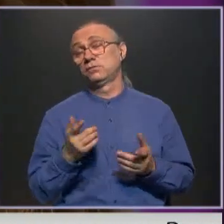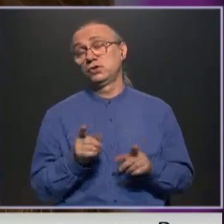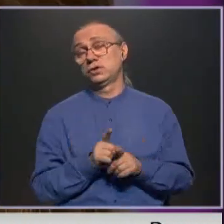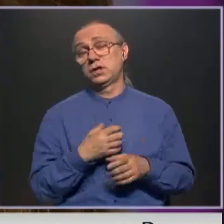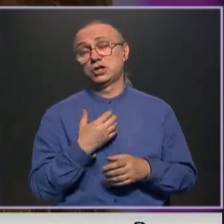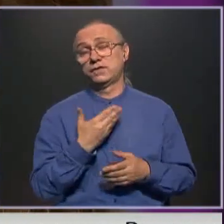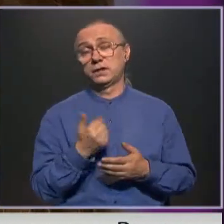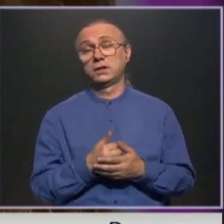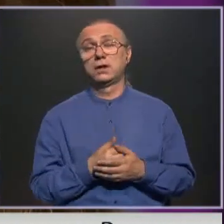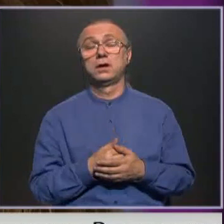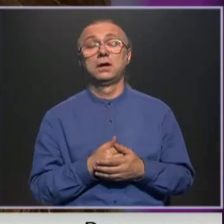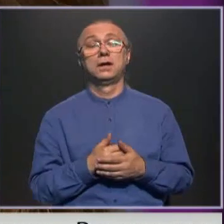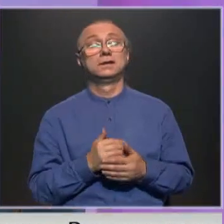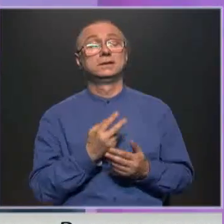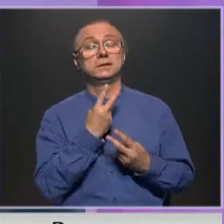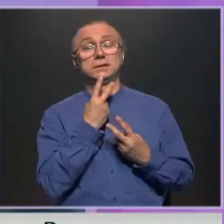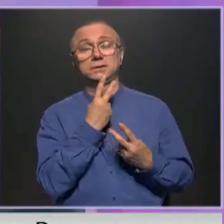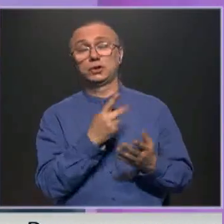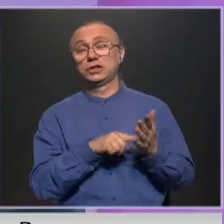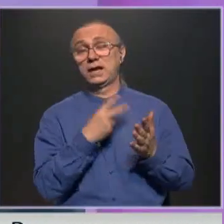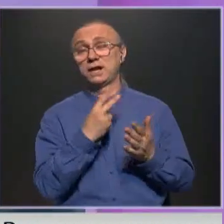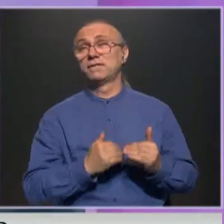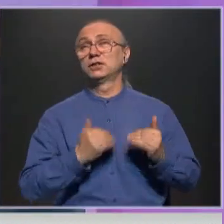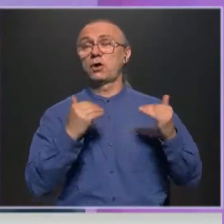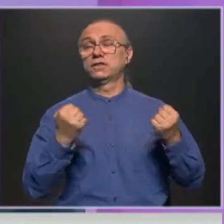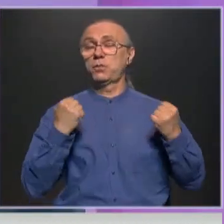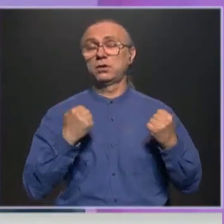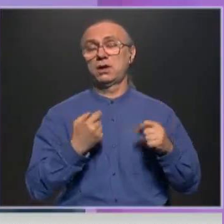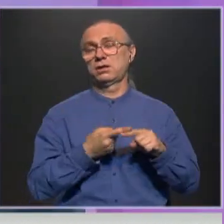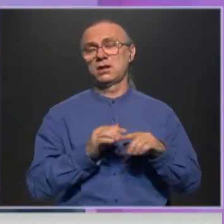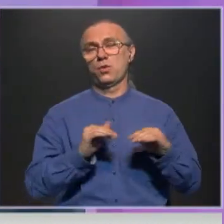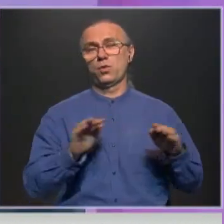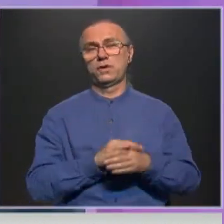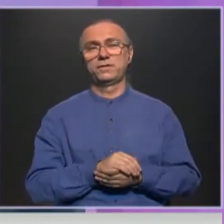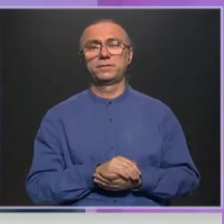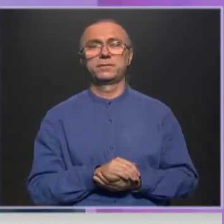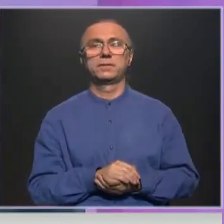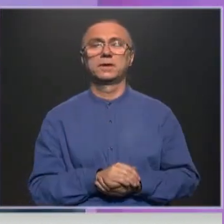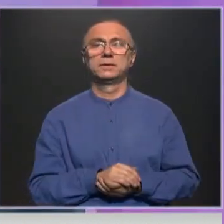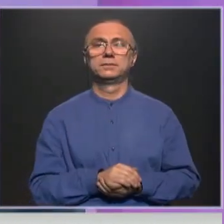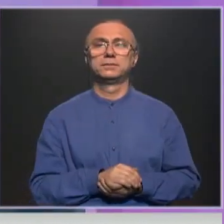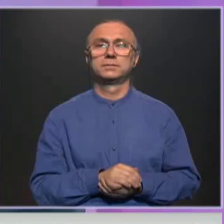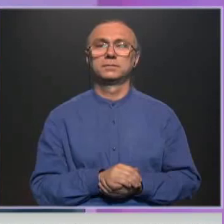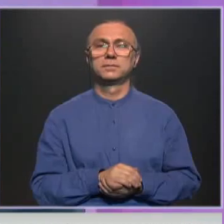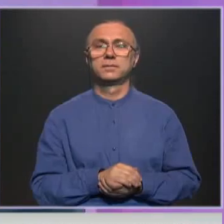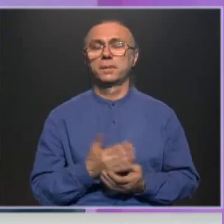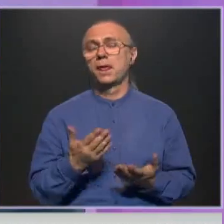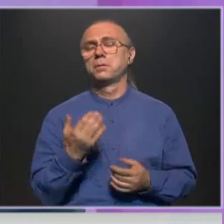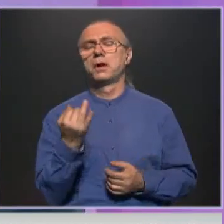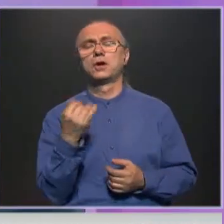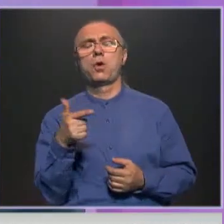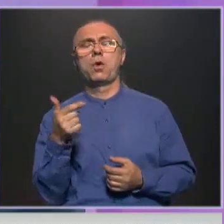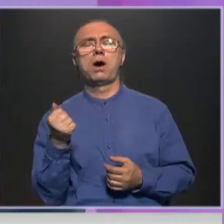не уровень. Но по сравнению с человеком, который посмотрит и скажет, ой, батюшка сказал, йога не нужно, поэтому я буду на диване лежать и